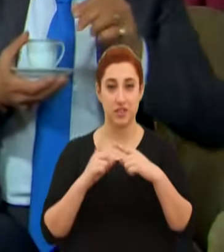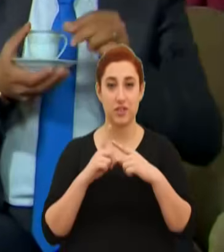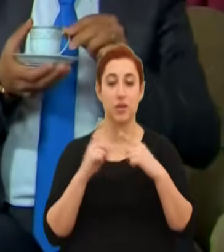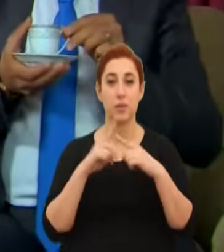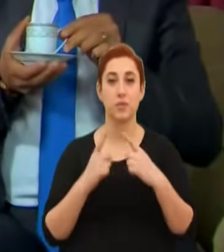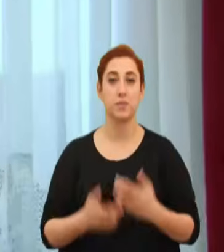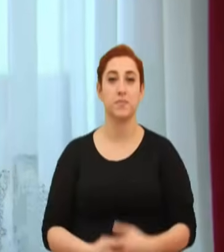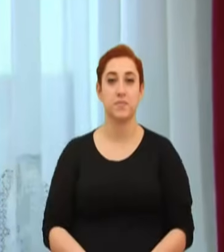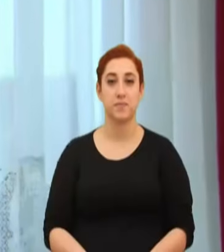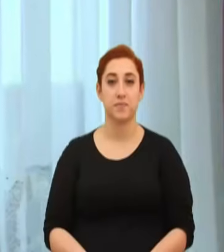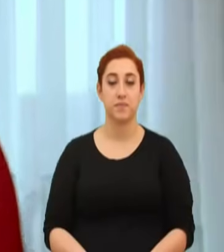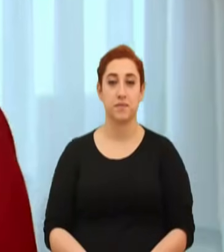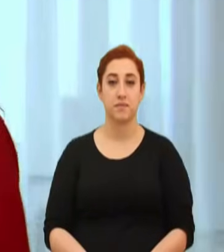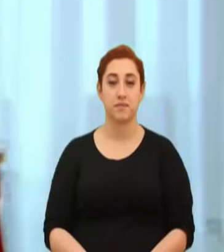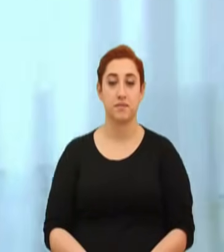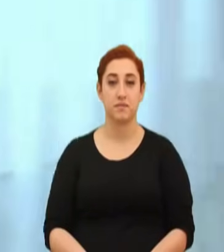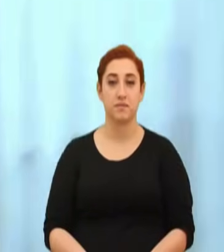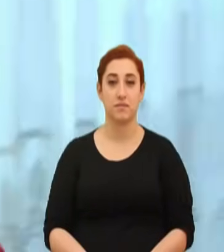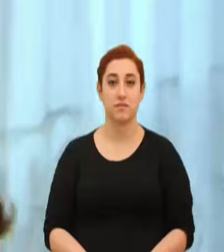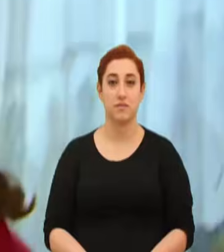Teşekkürler Tuba.